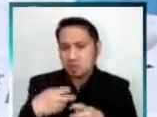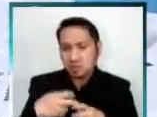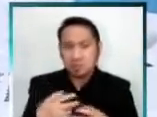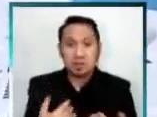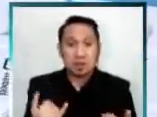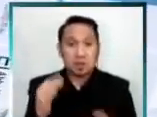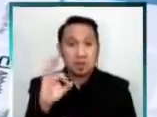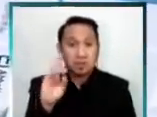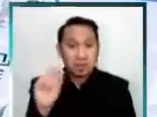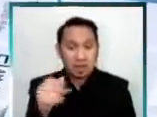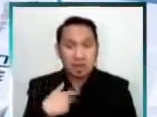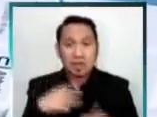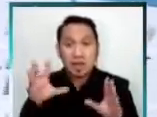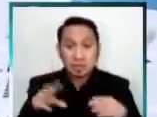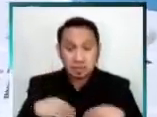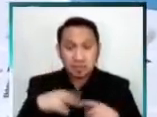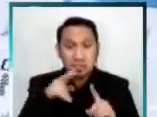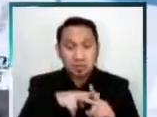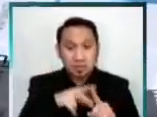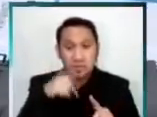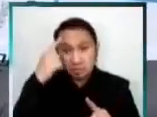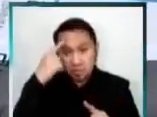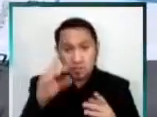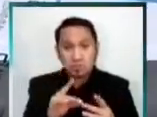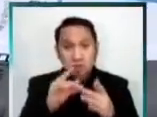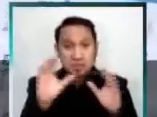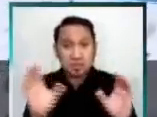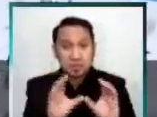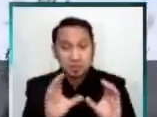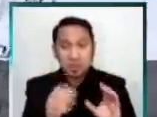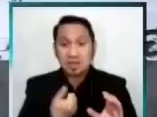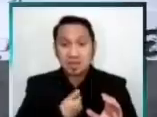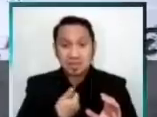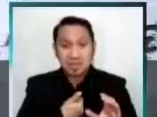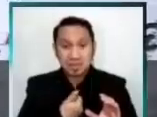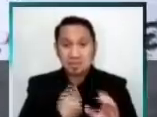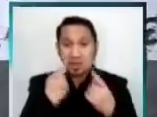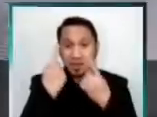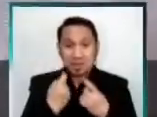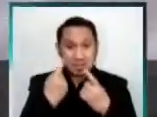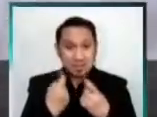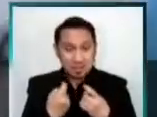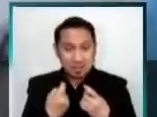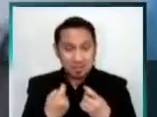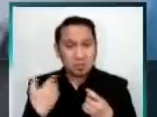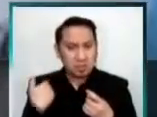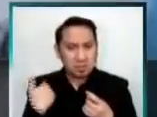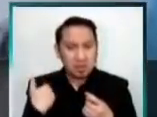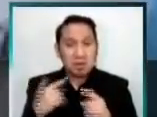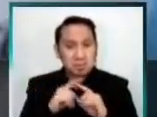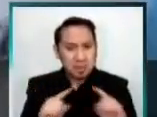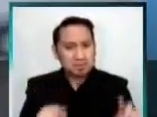mga aplikasyon para sa special certification ng COVID-19 self-administered home test kits. Iniimbestigahan daw nila ang certification